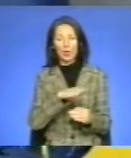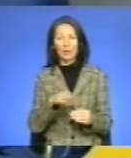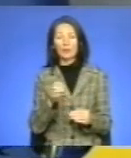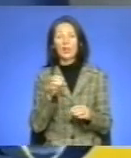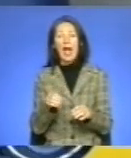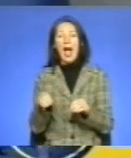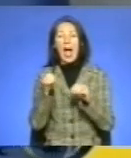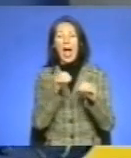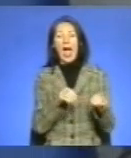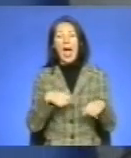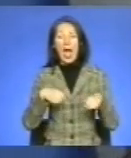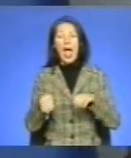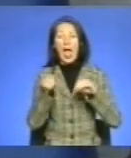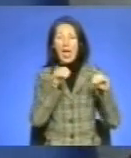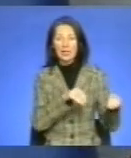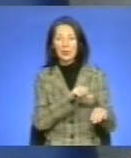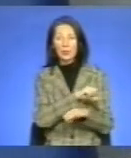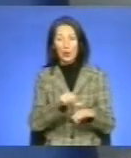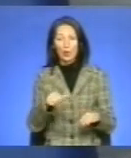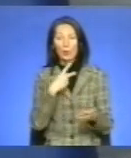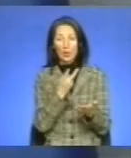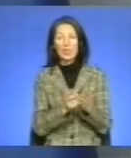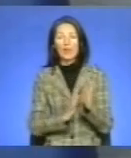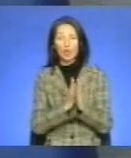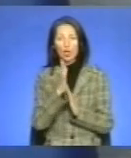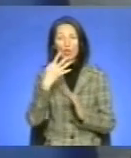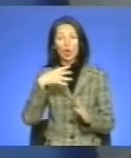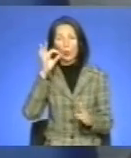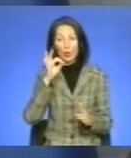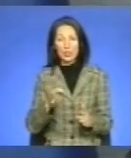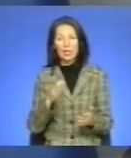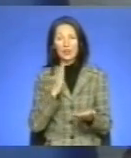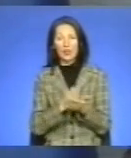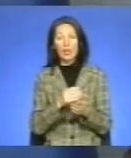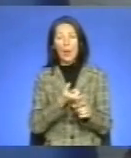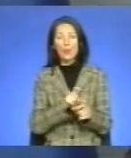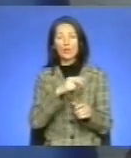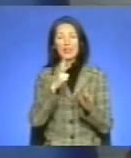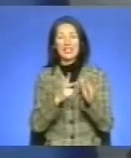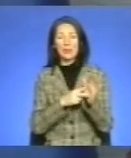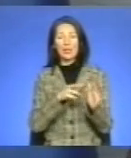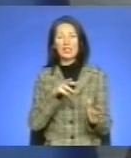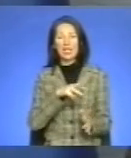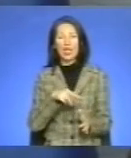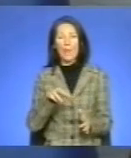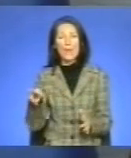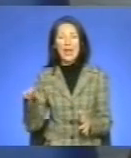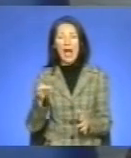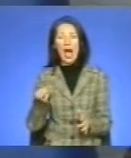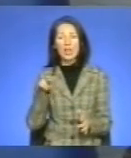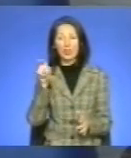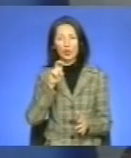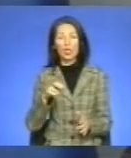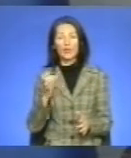зростання майже на 40% і склав понад 18 мільярдів доларів США. За останні